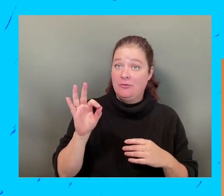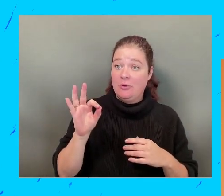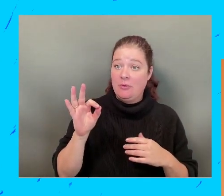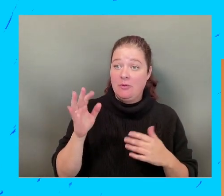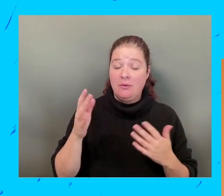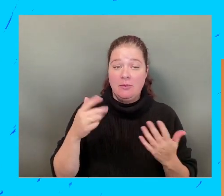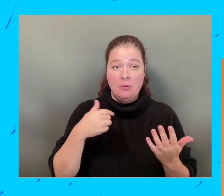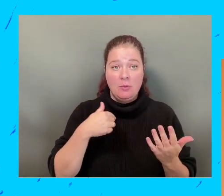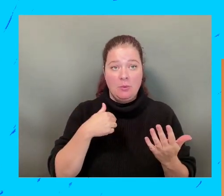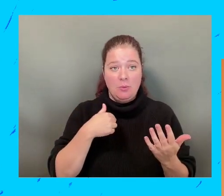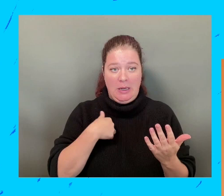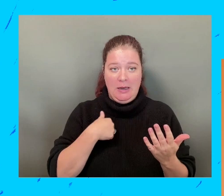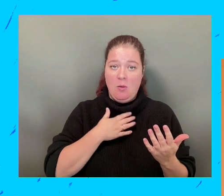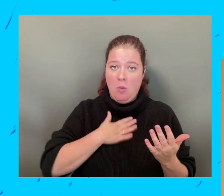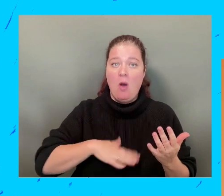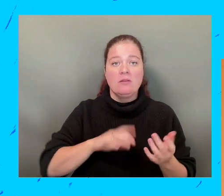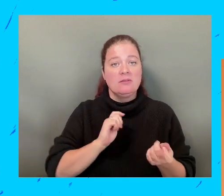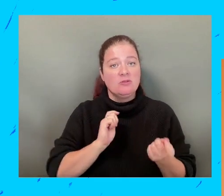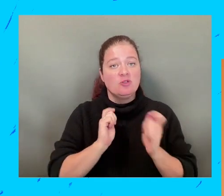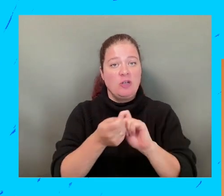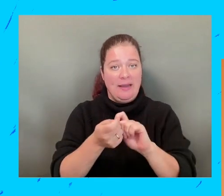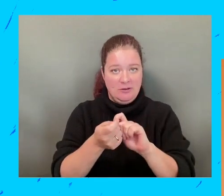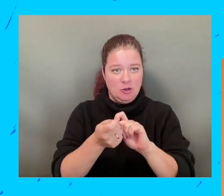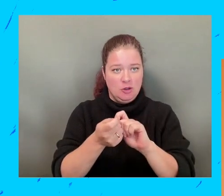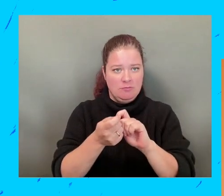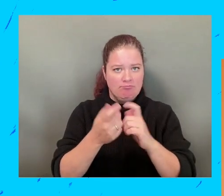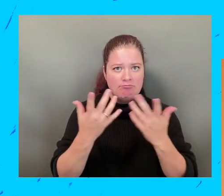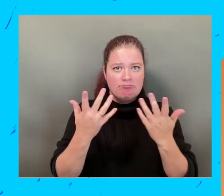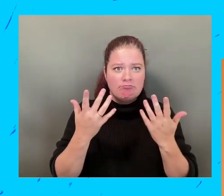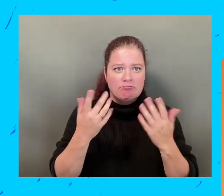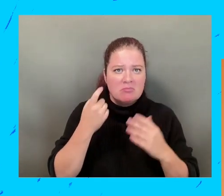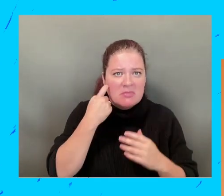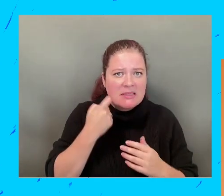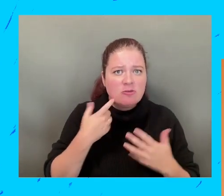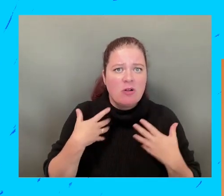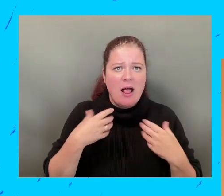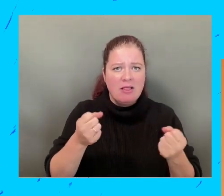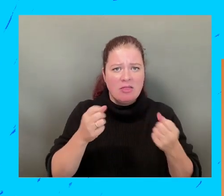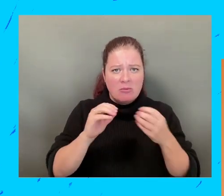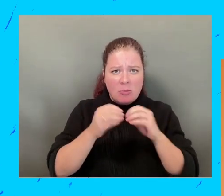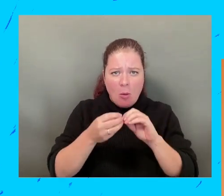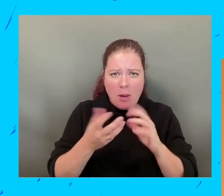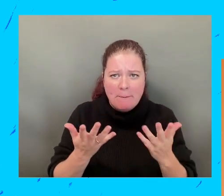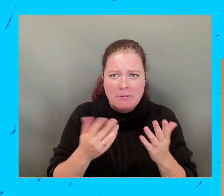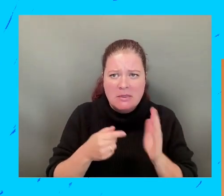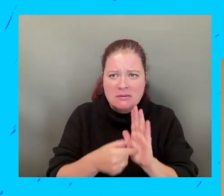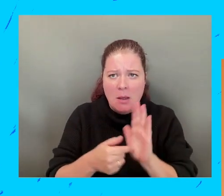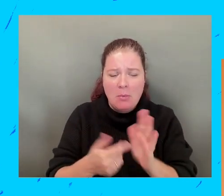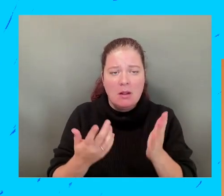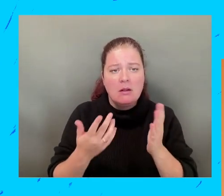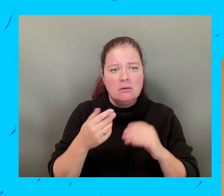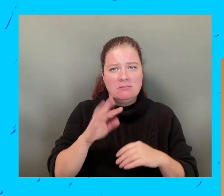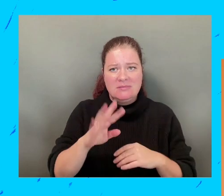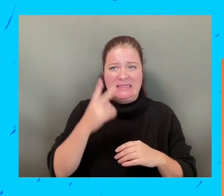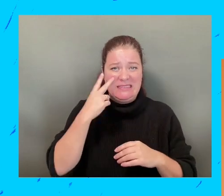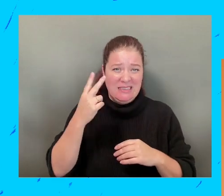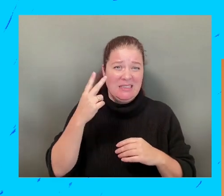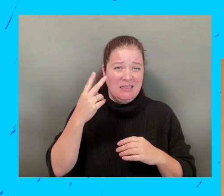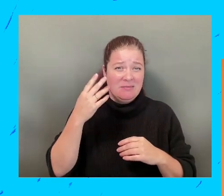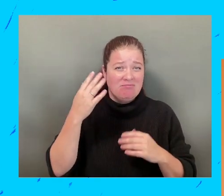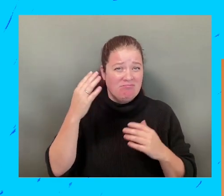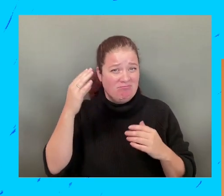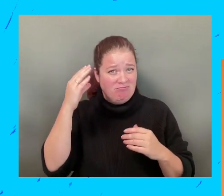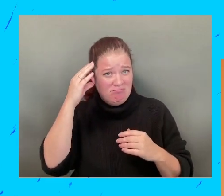make a change, quand il s'agit de la santé que les personnes les plus